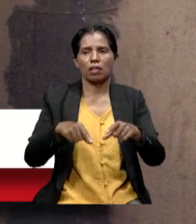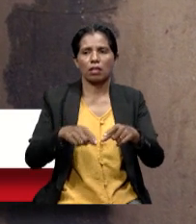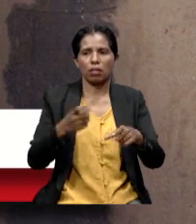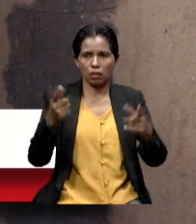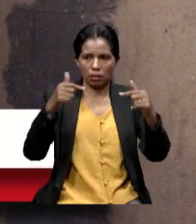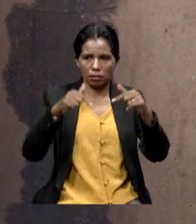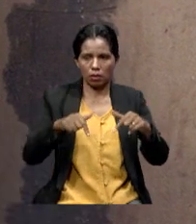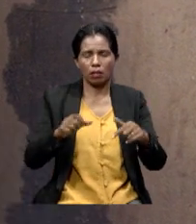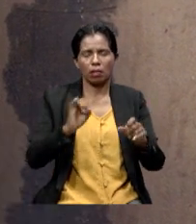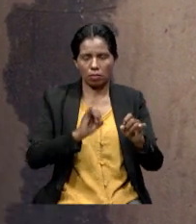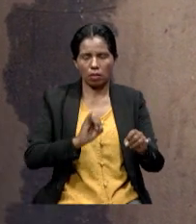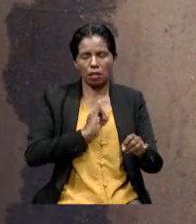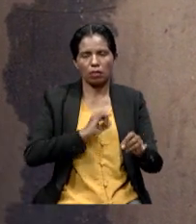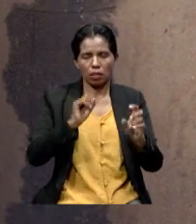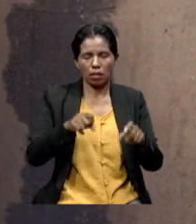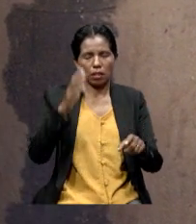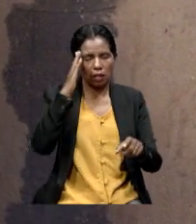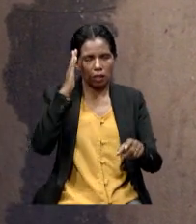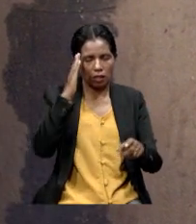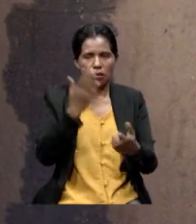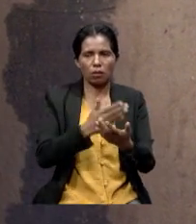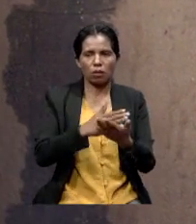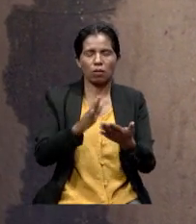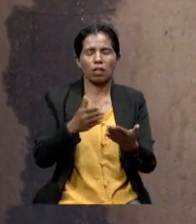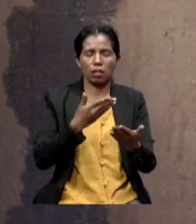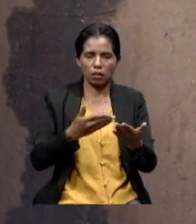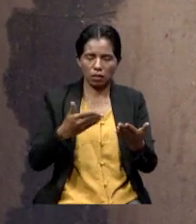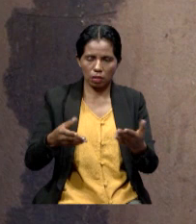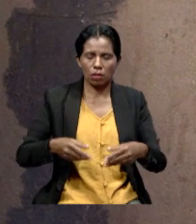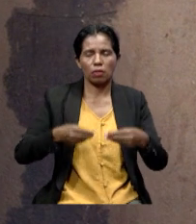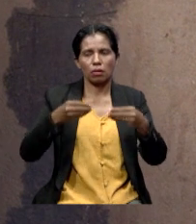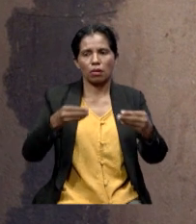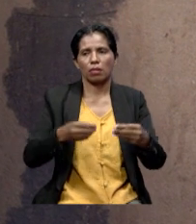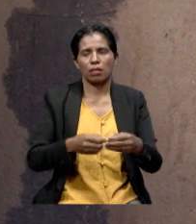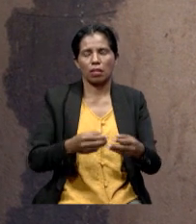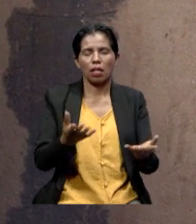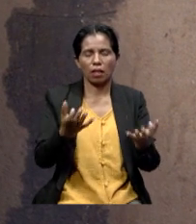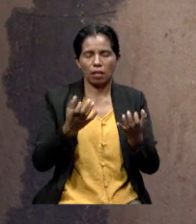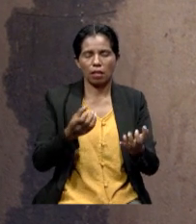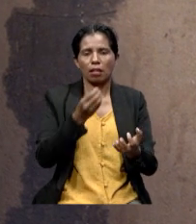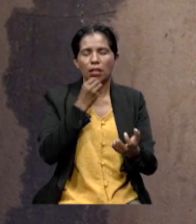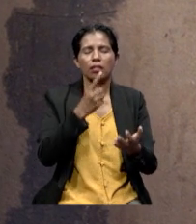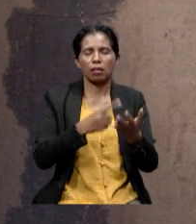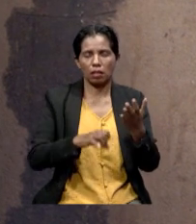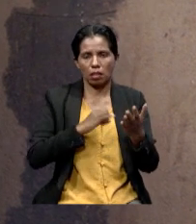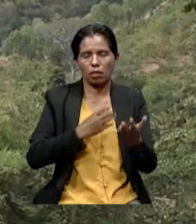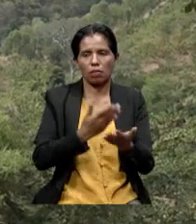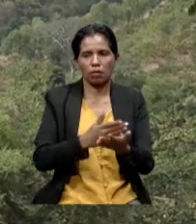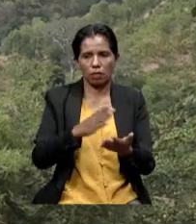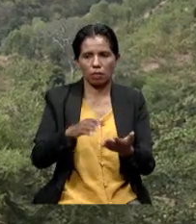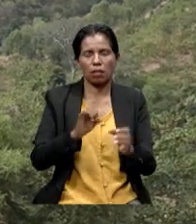filama, ting hanuinnya, ting hola sasereni perjija, nyakar hang sereo, ting hola, ting